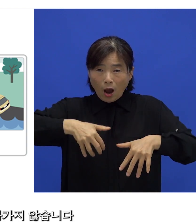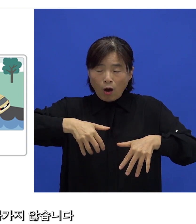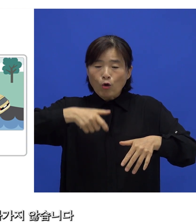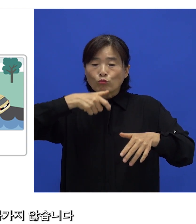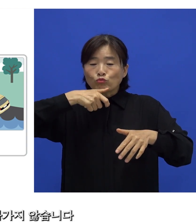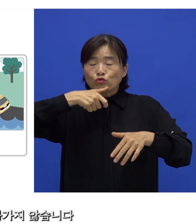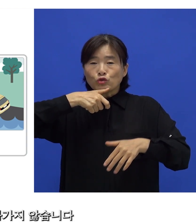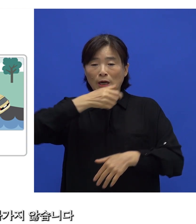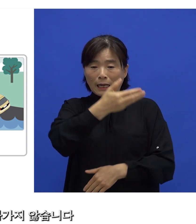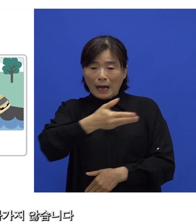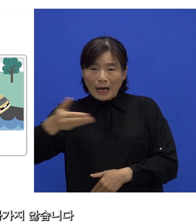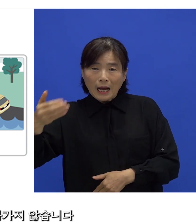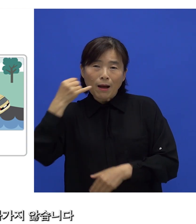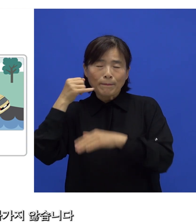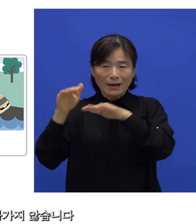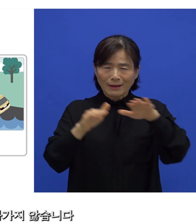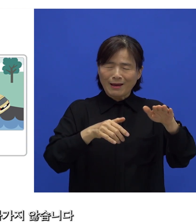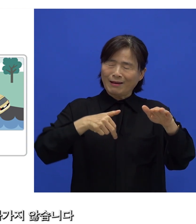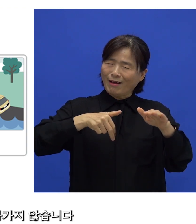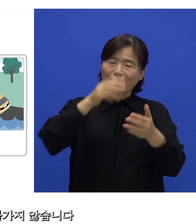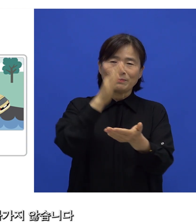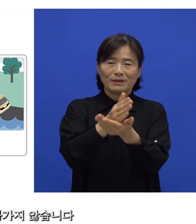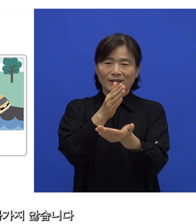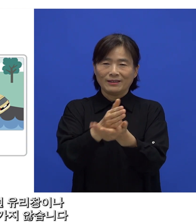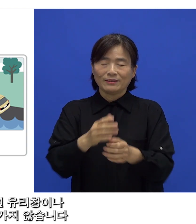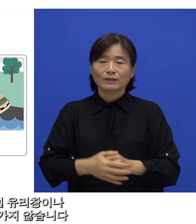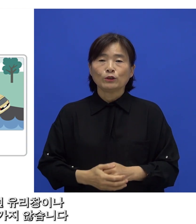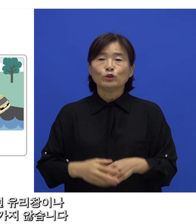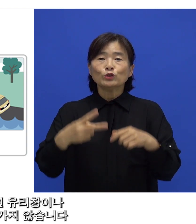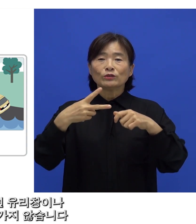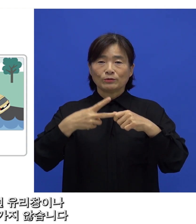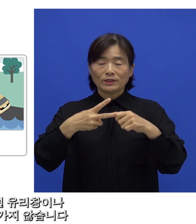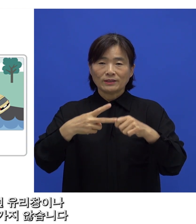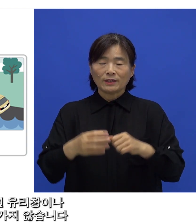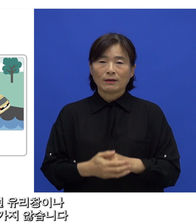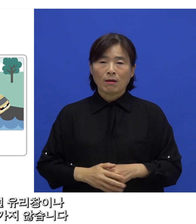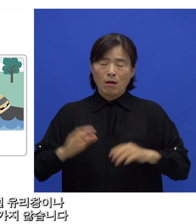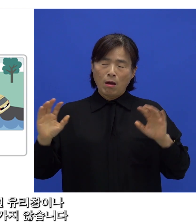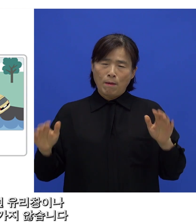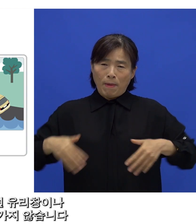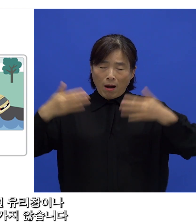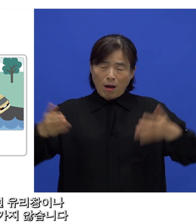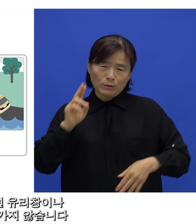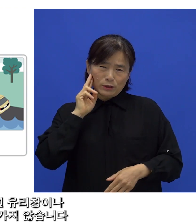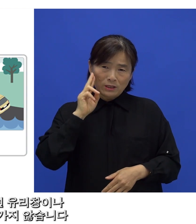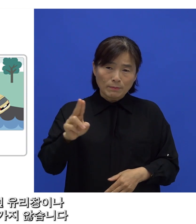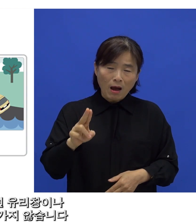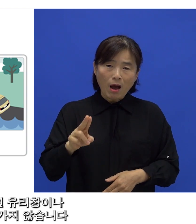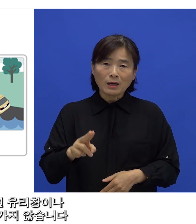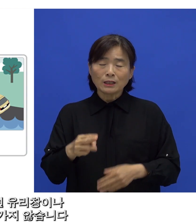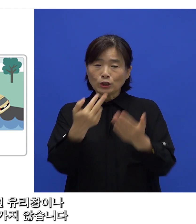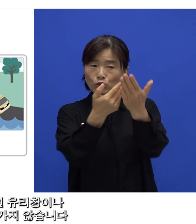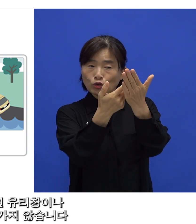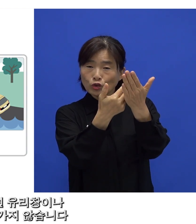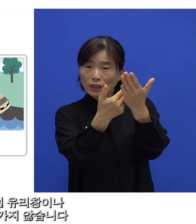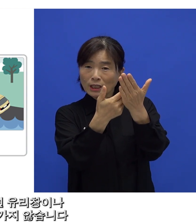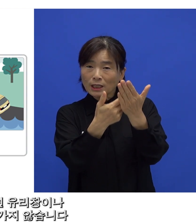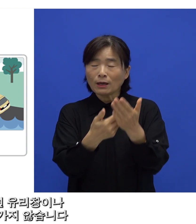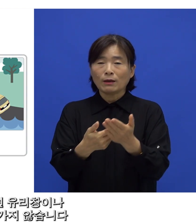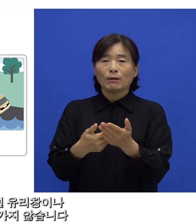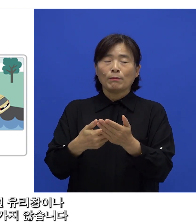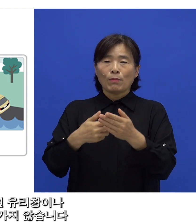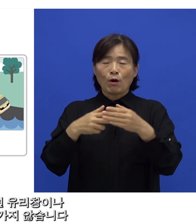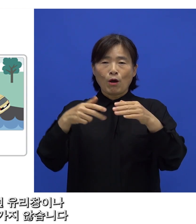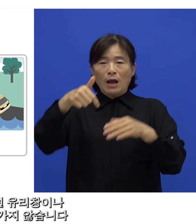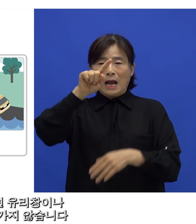물이 있는 강가나 바다로 나가지 않습니다. 두 번째, 바람이 너무 불면 유리창이나 건물에